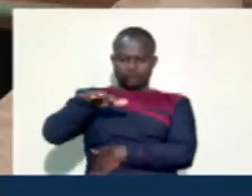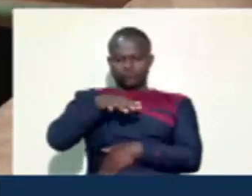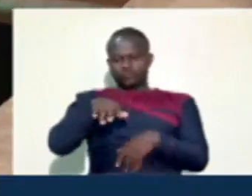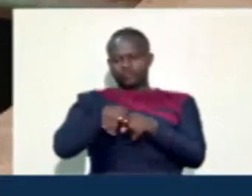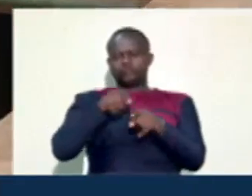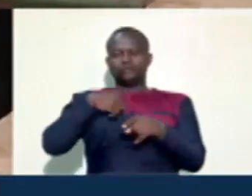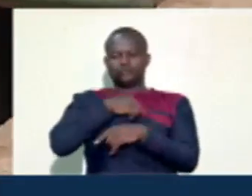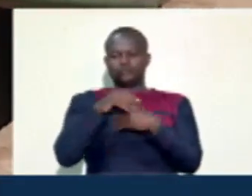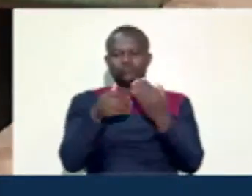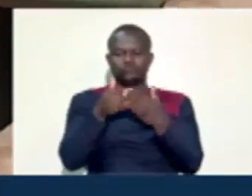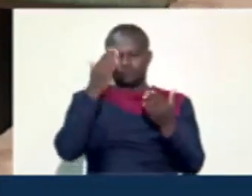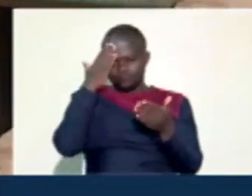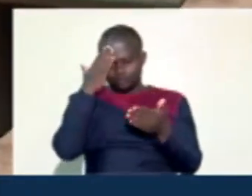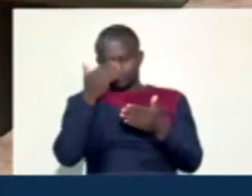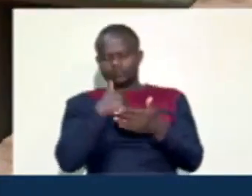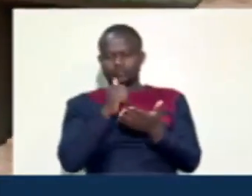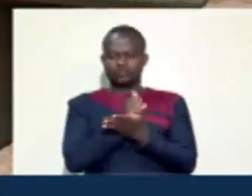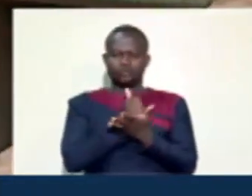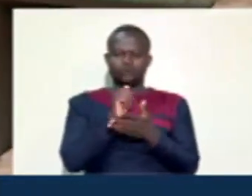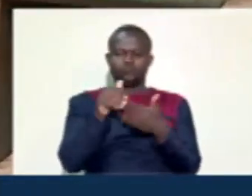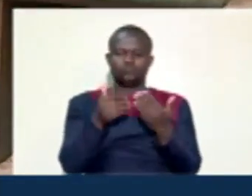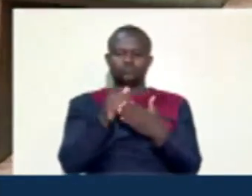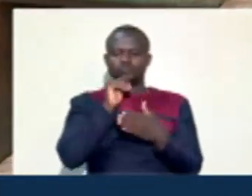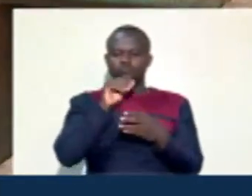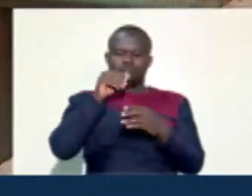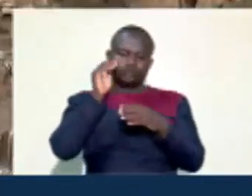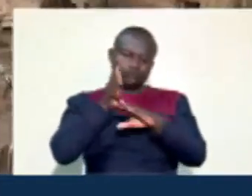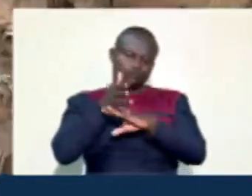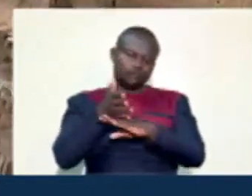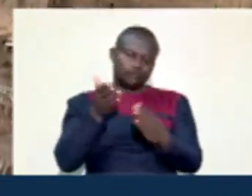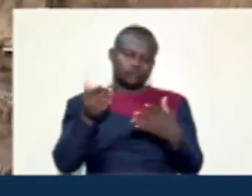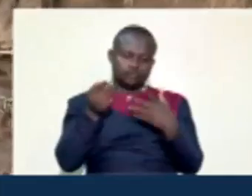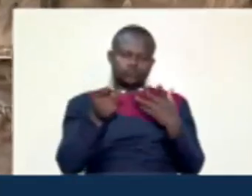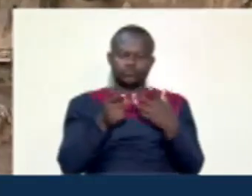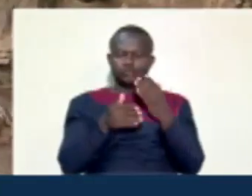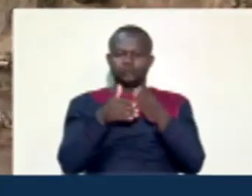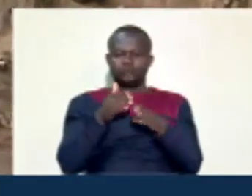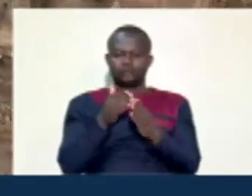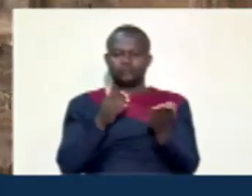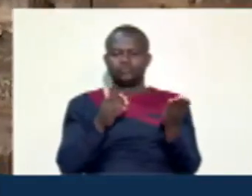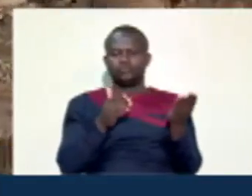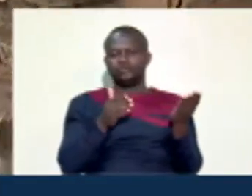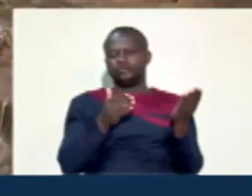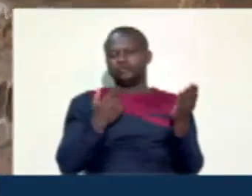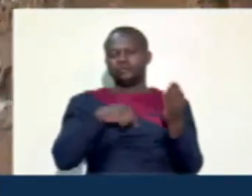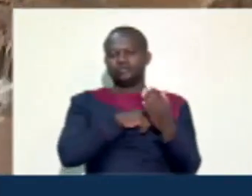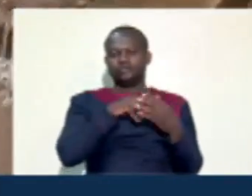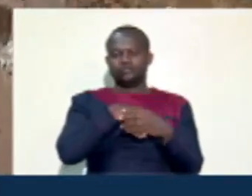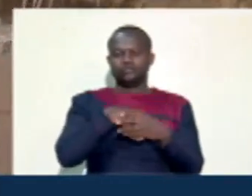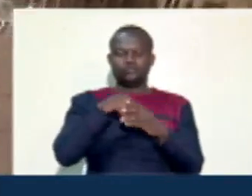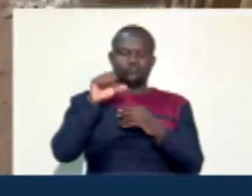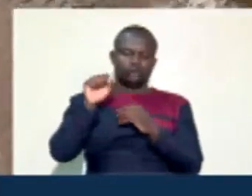zizwi zifite n'ibyangombwa biziranga yuko zo zitari burenga ahandi turimo twubakira. Izisigaye izaba zijya mu